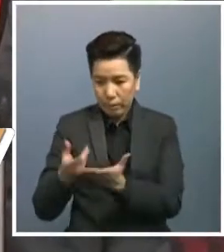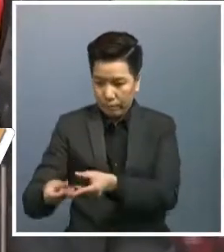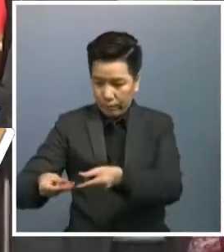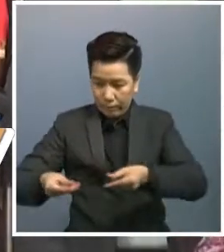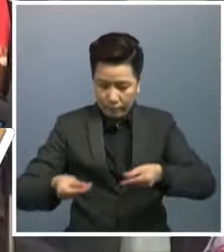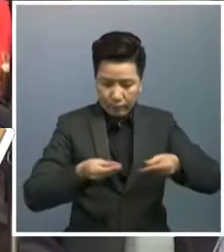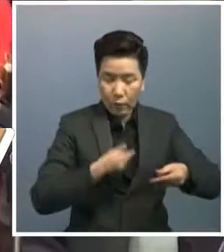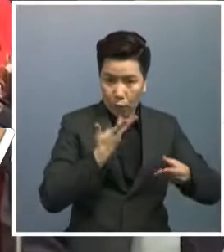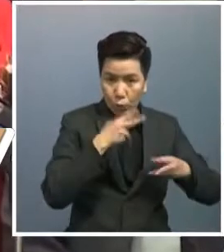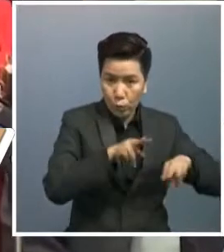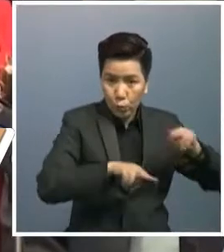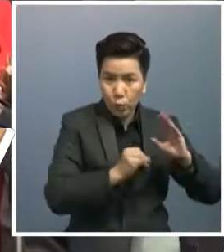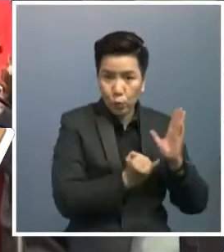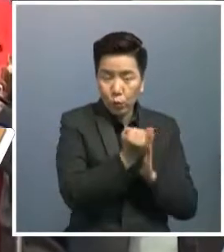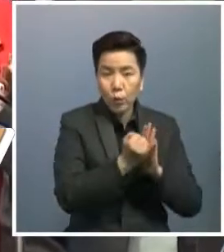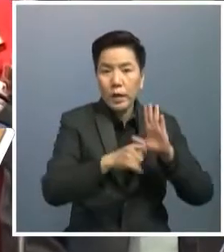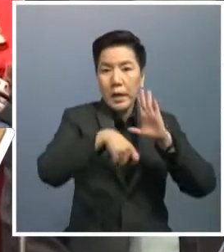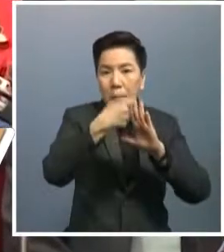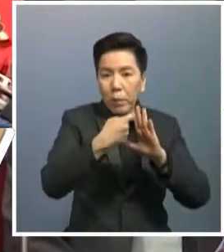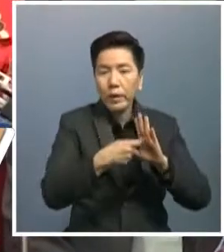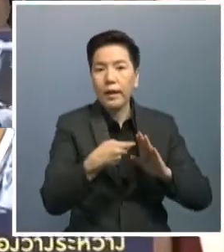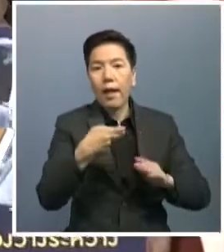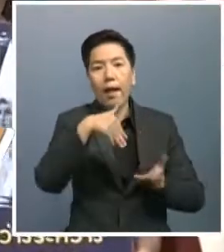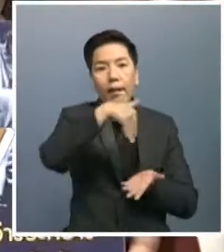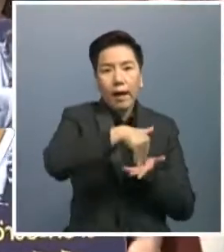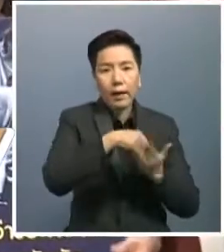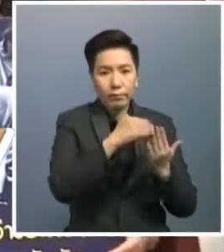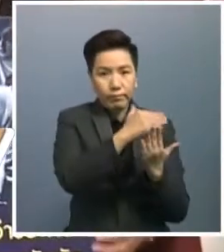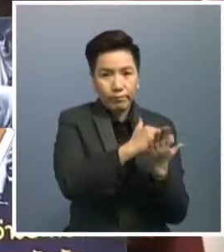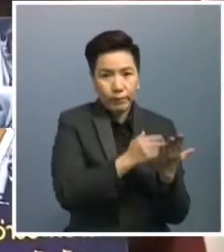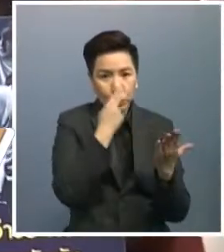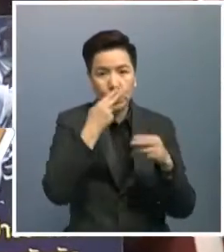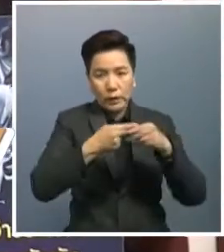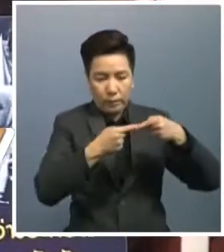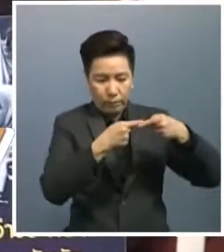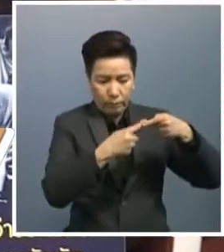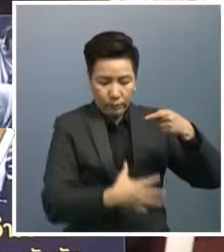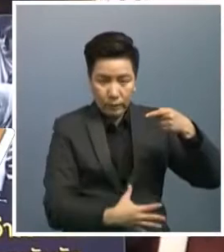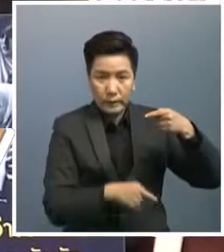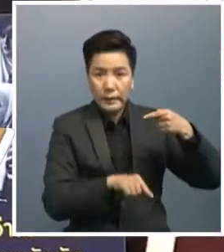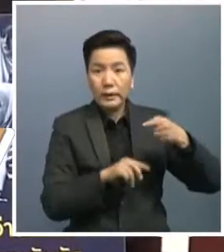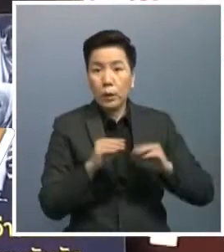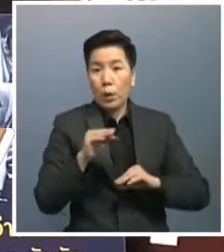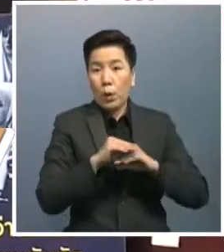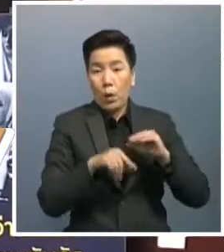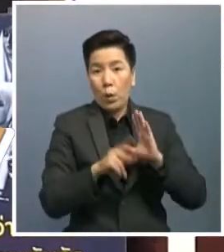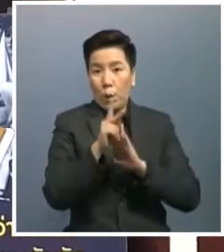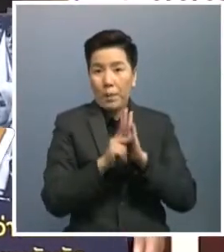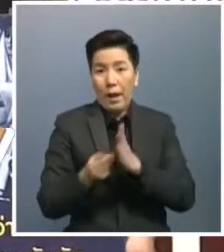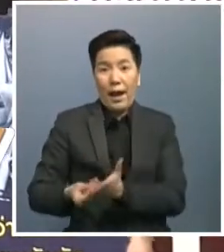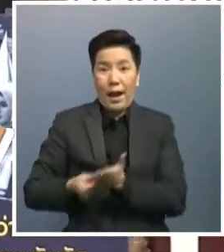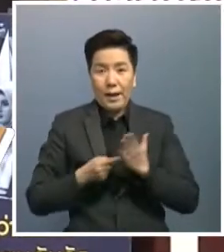ถูกต้องของข้อมูลทั้งที่ส่วนของหลักการเหตุผลรวมทั้งการตรวจสอบความถูกต้องของรายชื่อผู้เพิ่มเสนอกฎหมาย